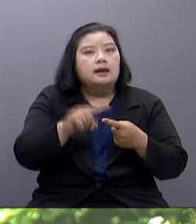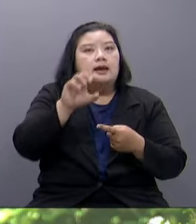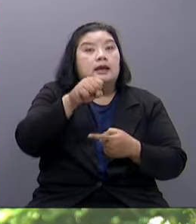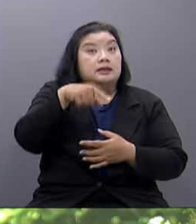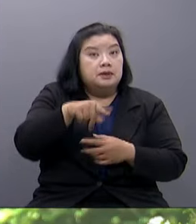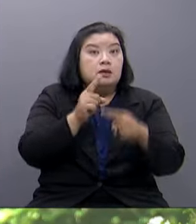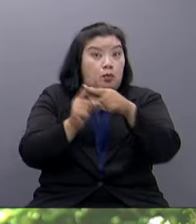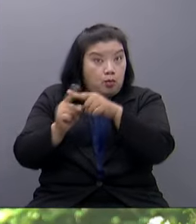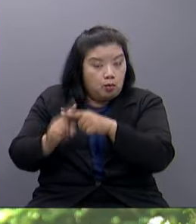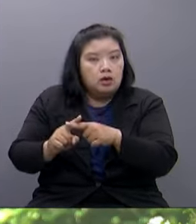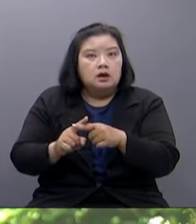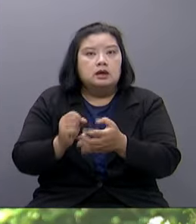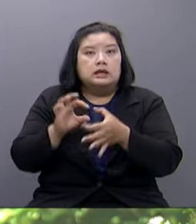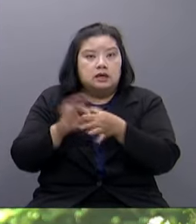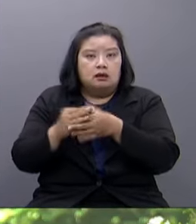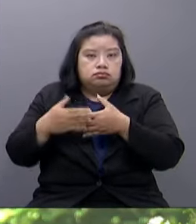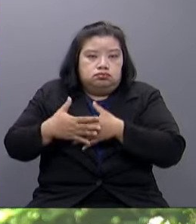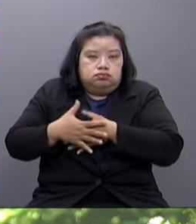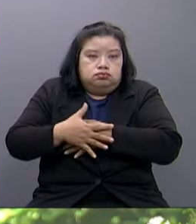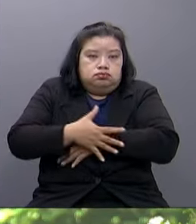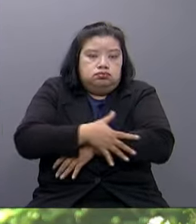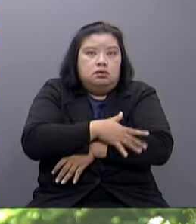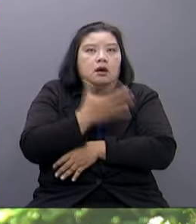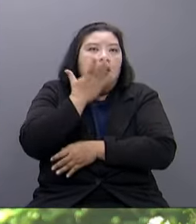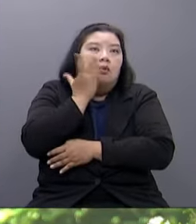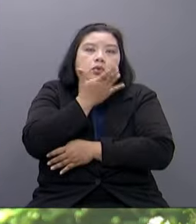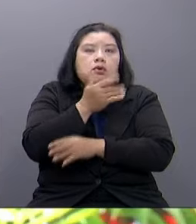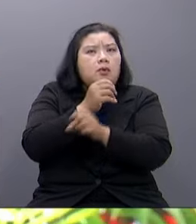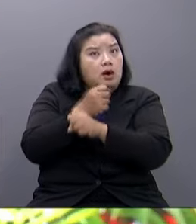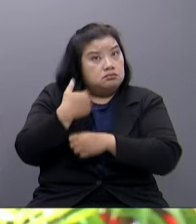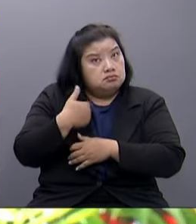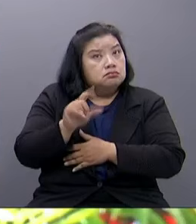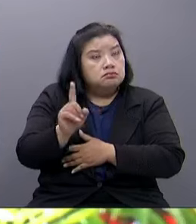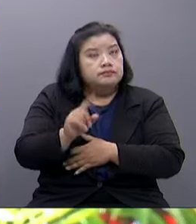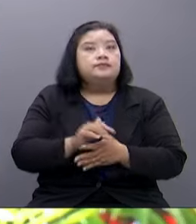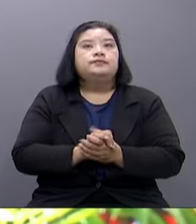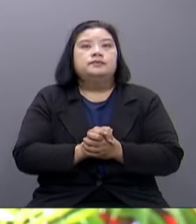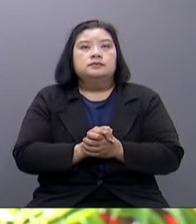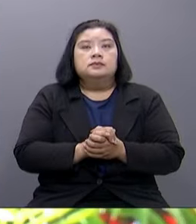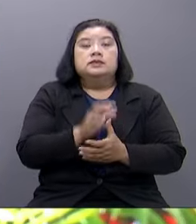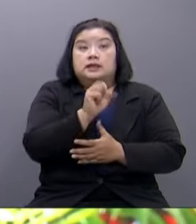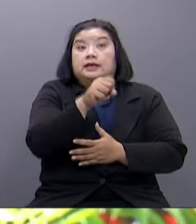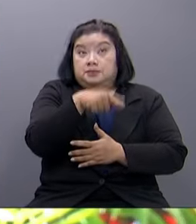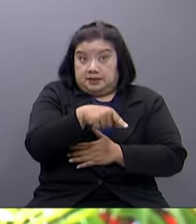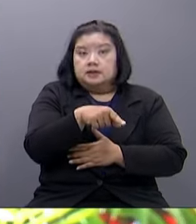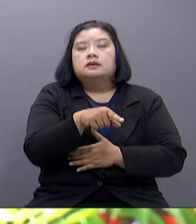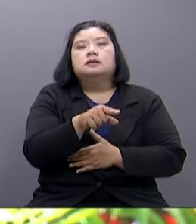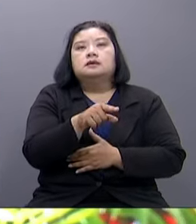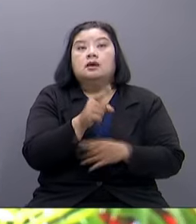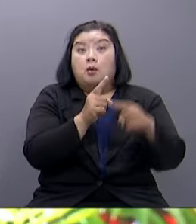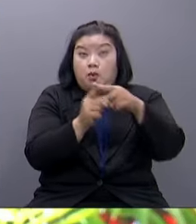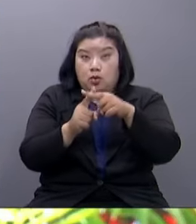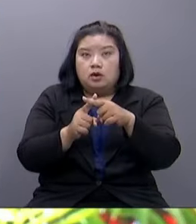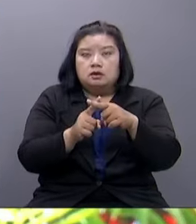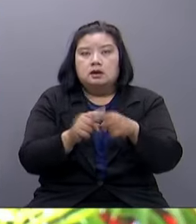องการททำให้การซึมเขาสู่ผิวมากขไครแล้วมไม่เกี่ยวครัต้บอกวา SPF ที่เขาแนะนำคือ 30